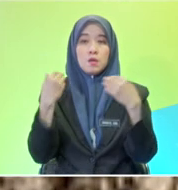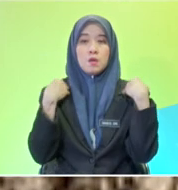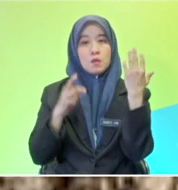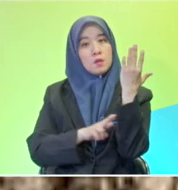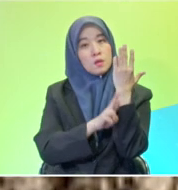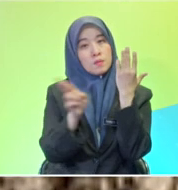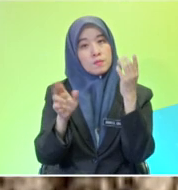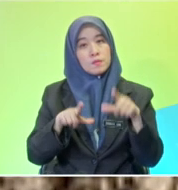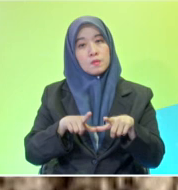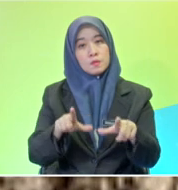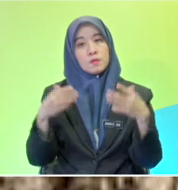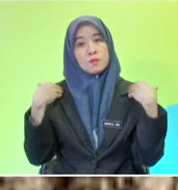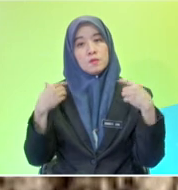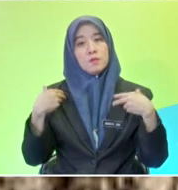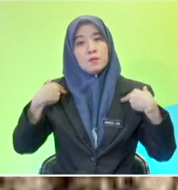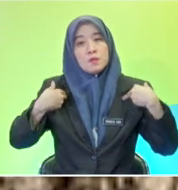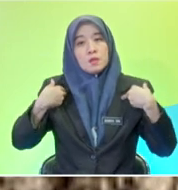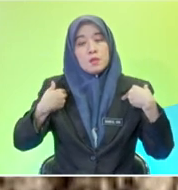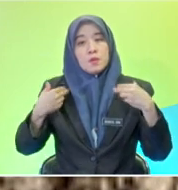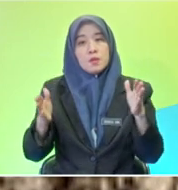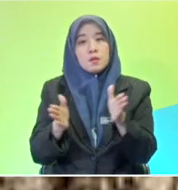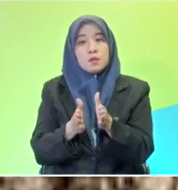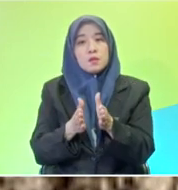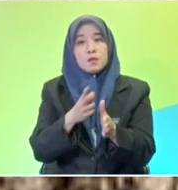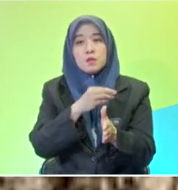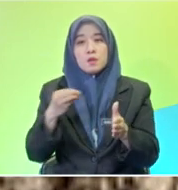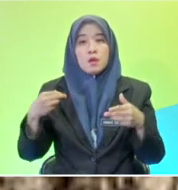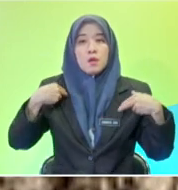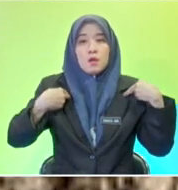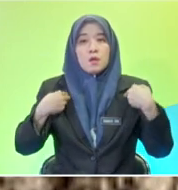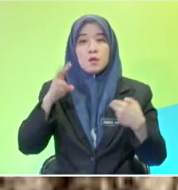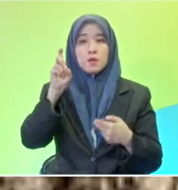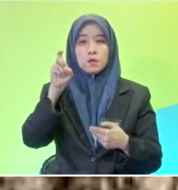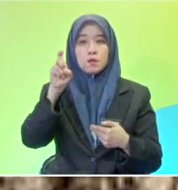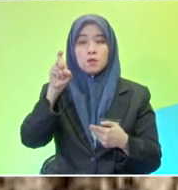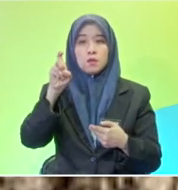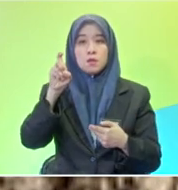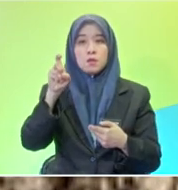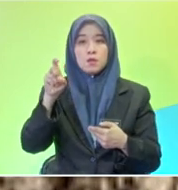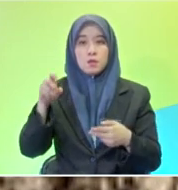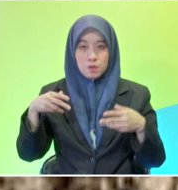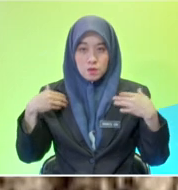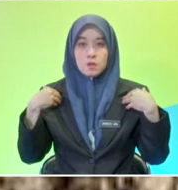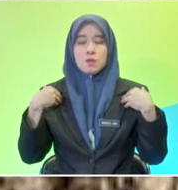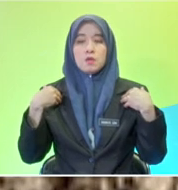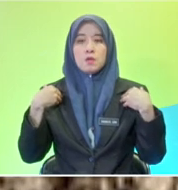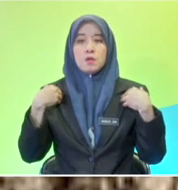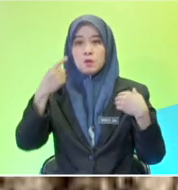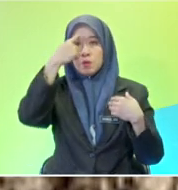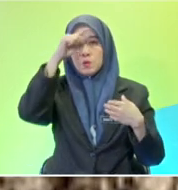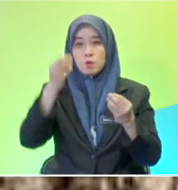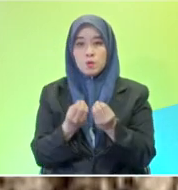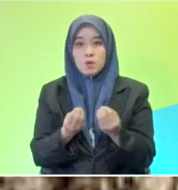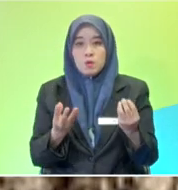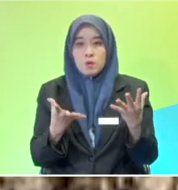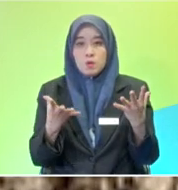ada haiwan kecil. Betul. Dan haiwan reput pun ada. Manakala untuk pasir tak ada. Dia tak